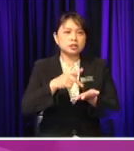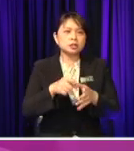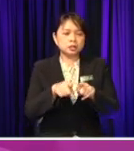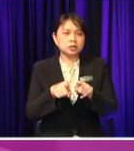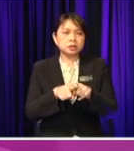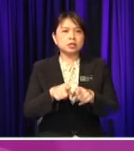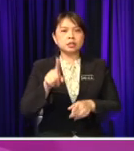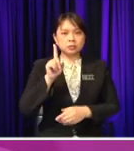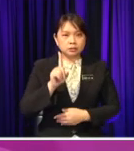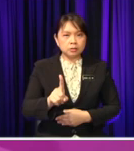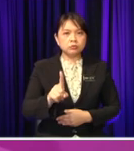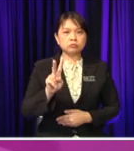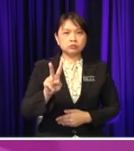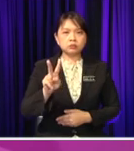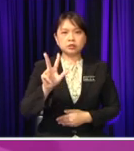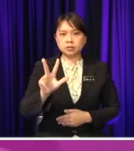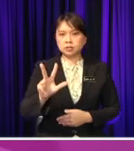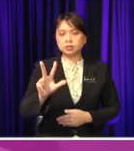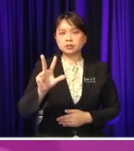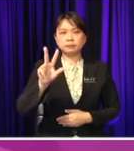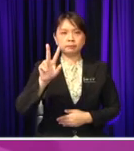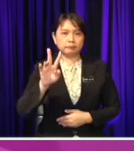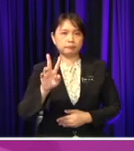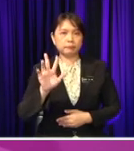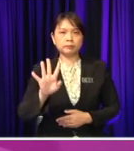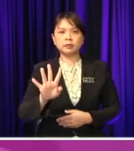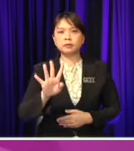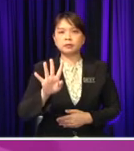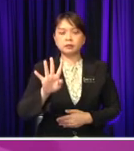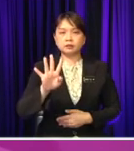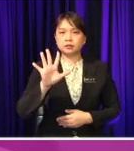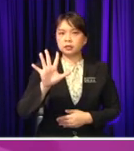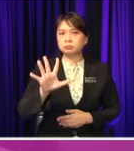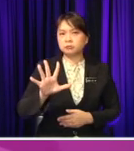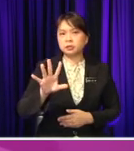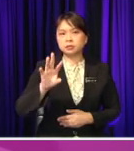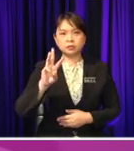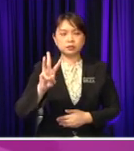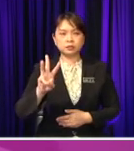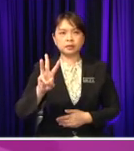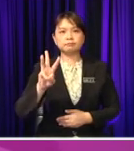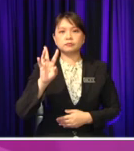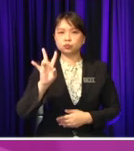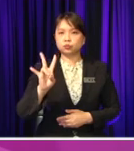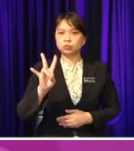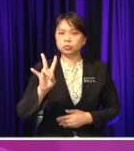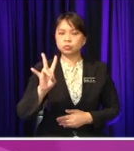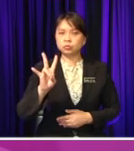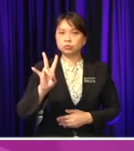satu dua tiga tambah empat lima enam